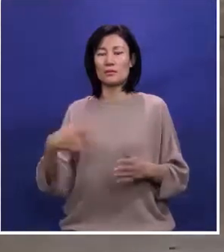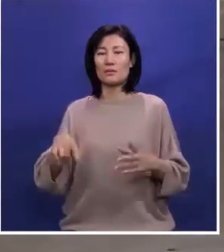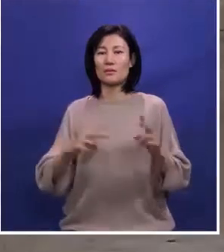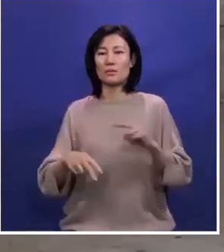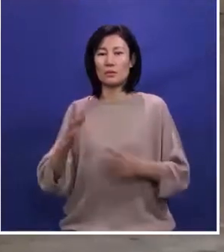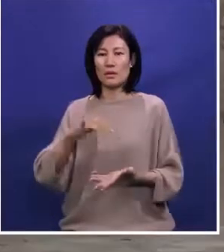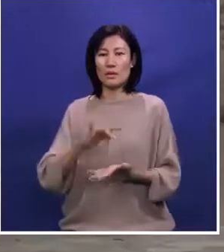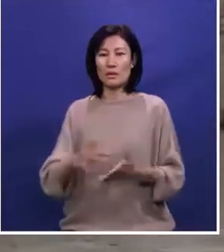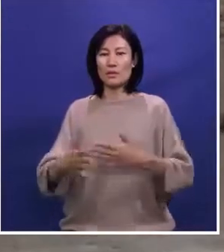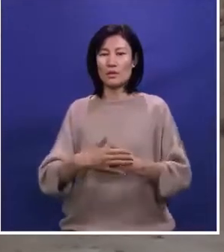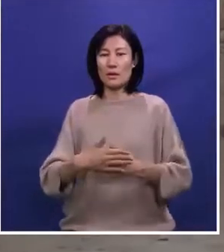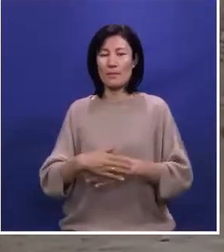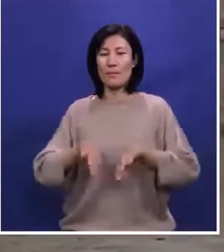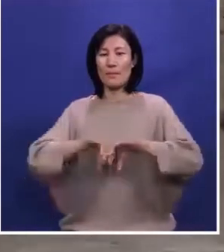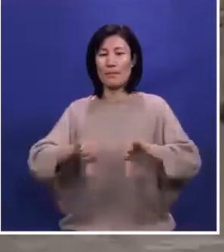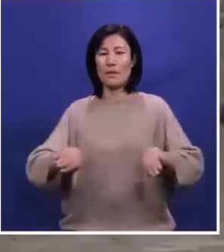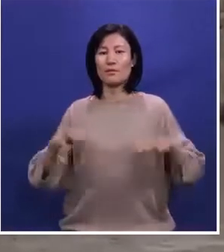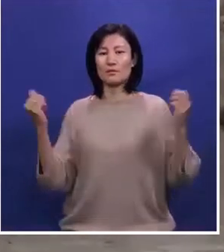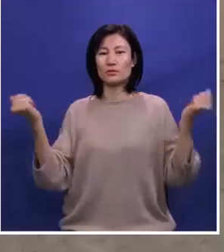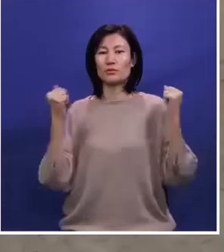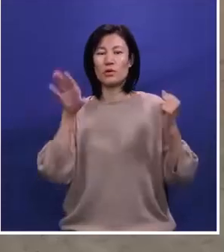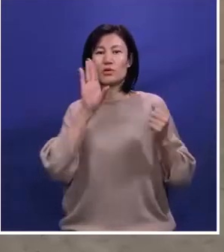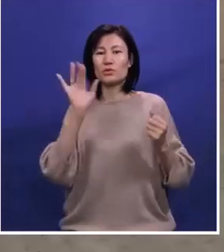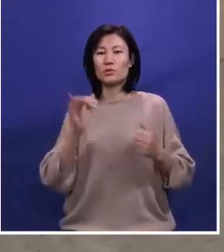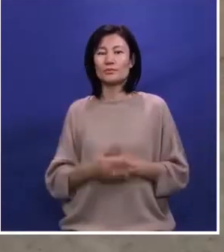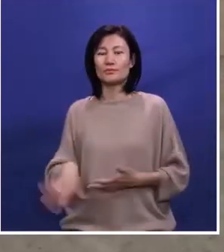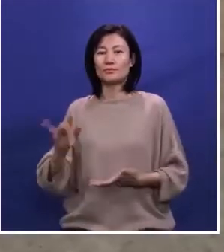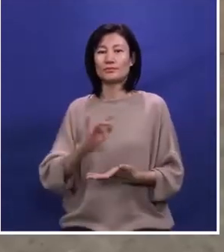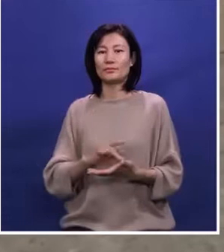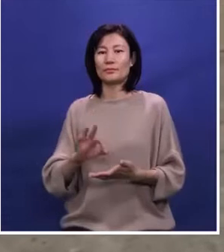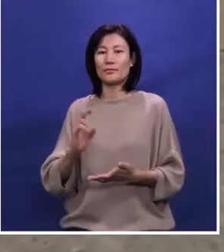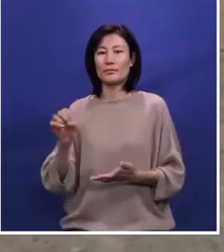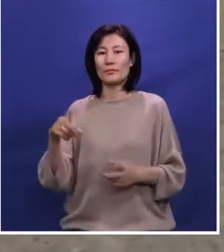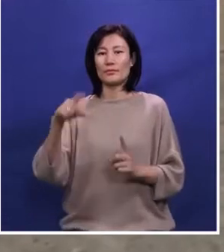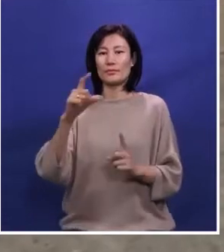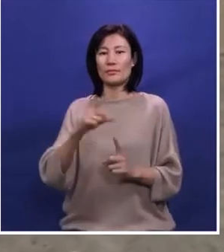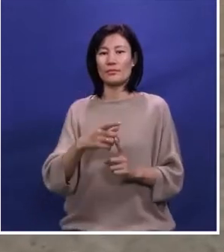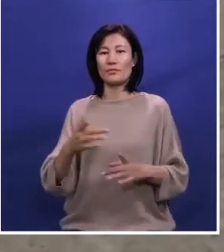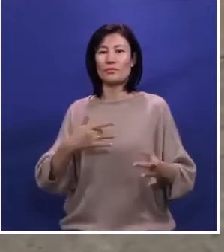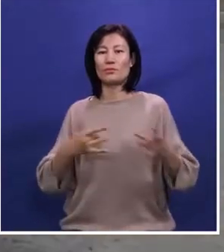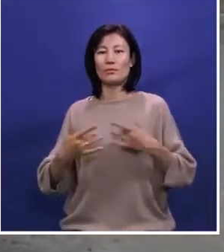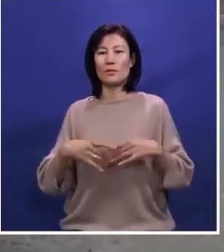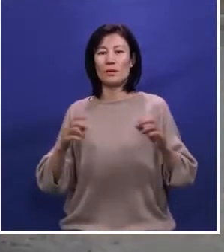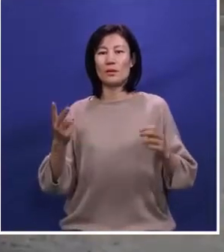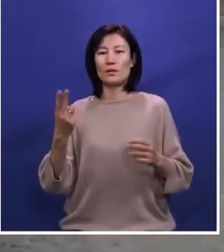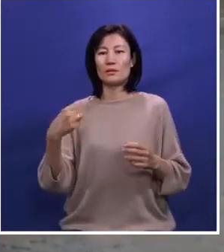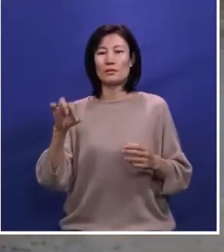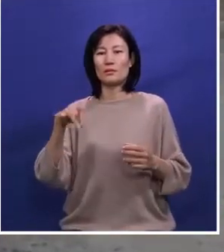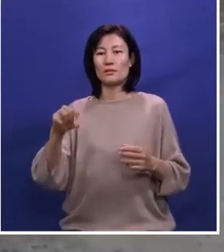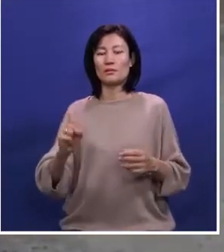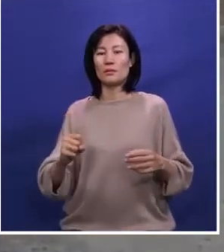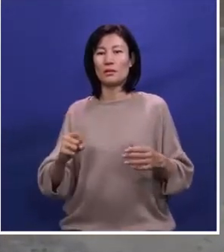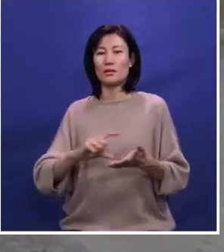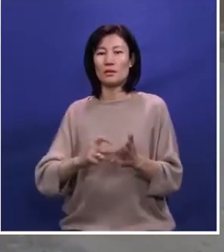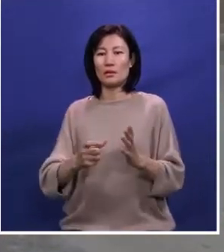орталығы, жабық бассейні бар спорт сарайы, орталық стадион және Қожа Ахмет Яссауи мұражайы, драма театр